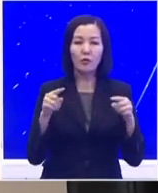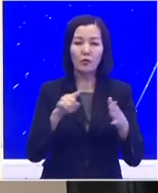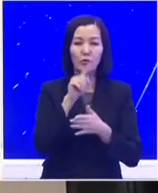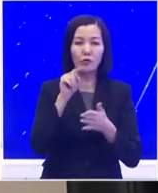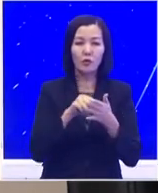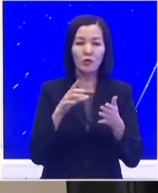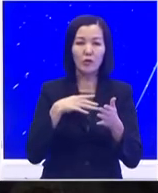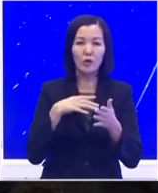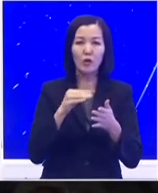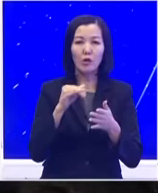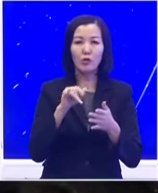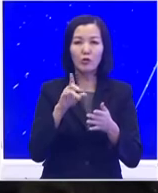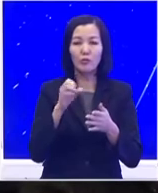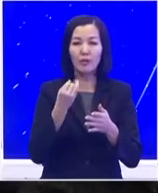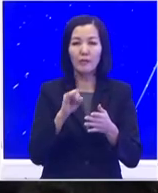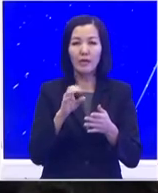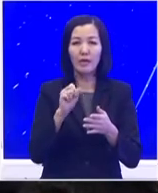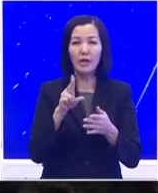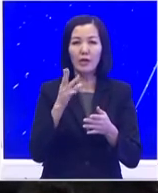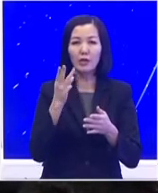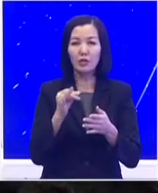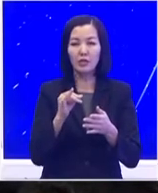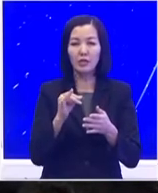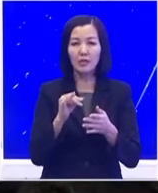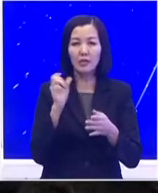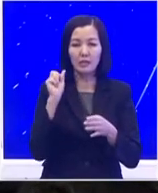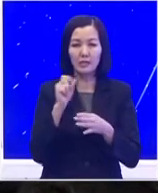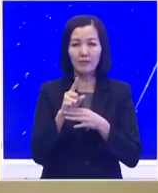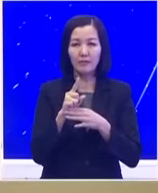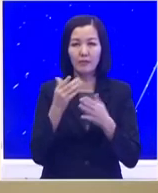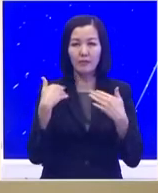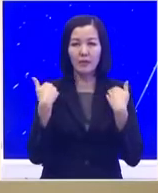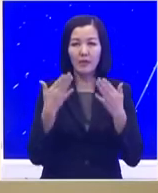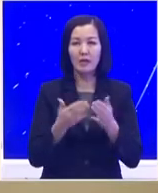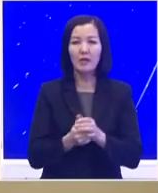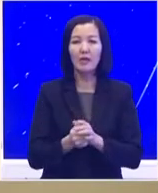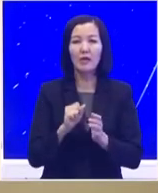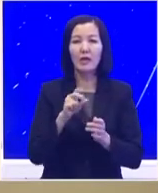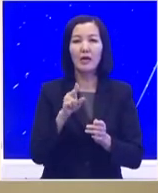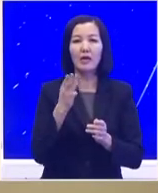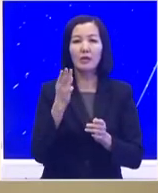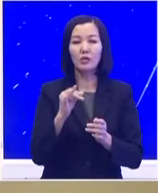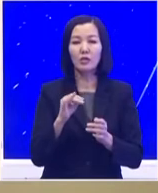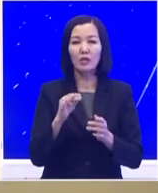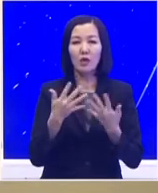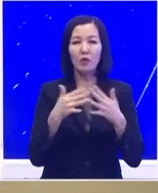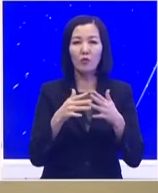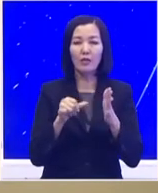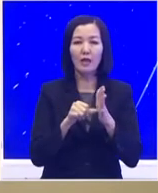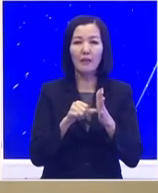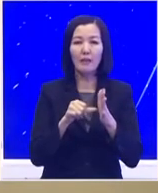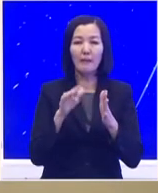қойды. Бірі Жұмабай қосанып, ақшиліктердің аманатын арқалап келіпті. Ақши ауылында 6,5 мың халық